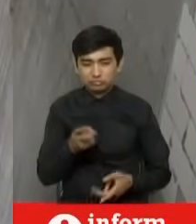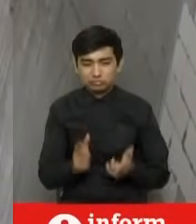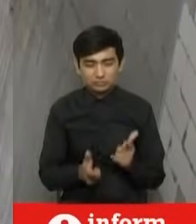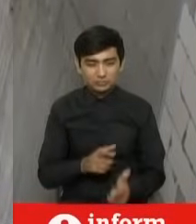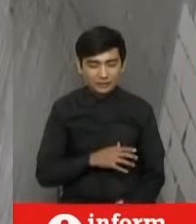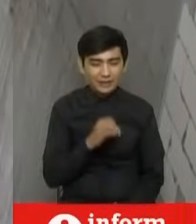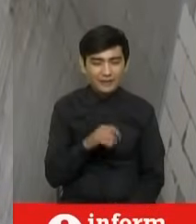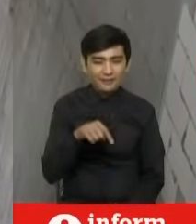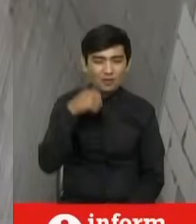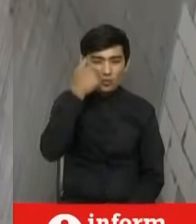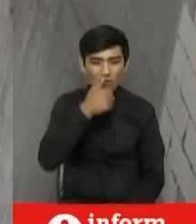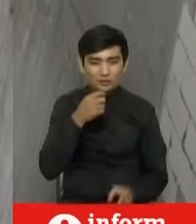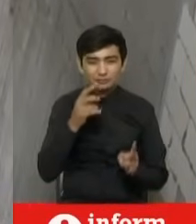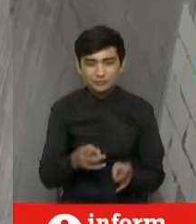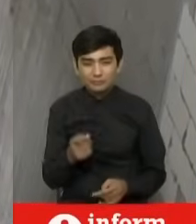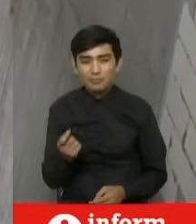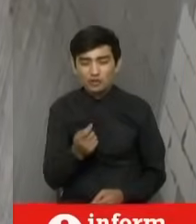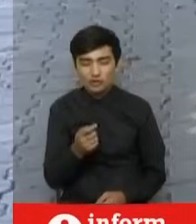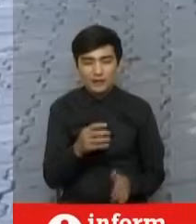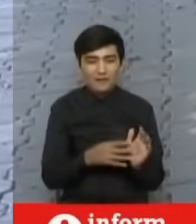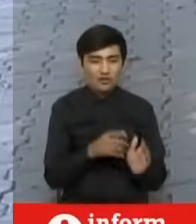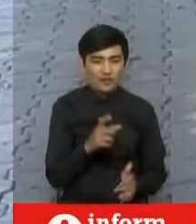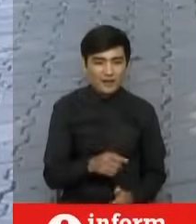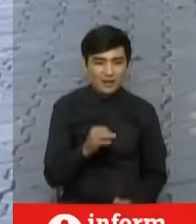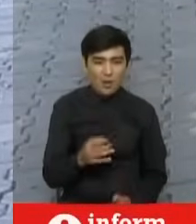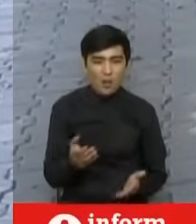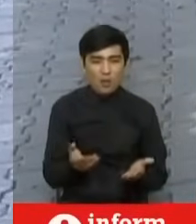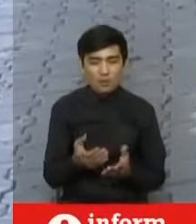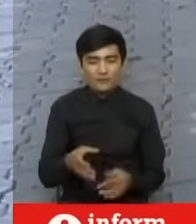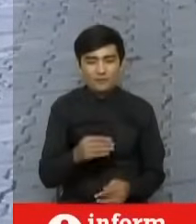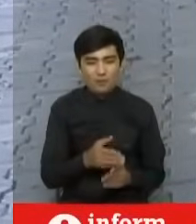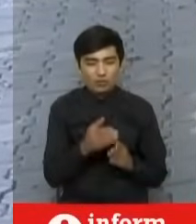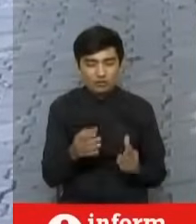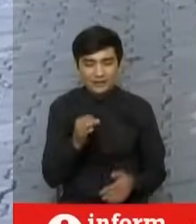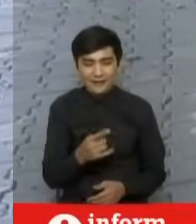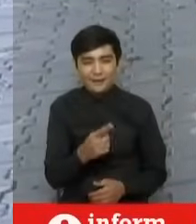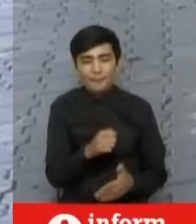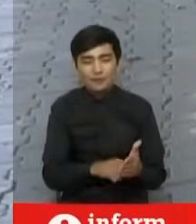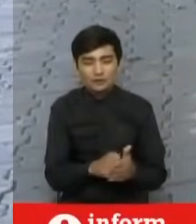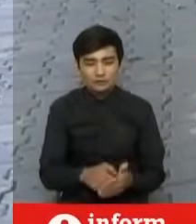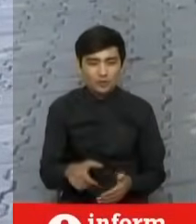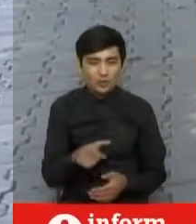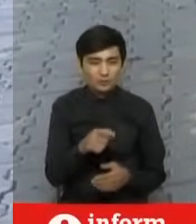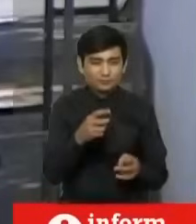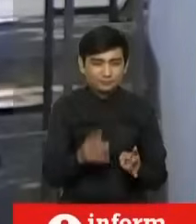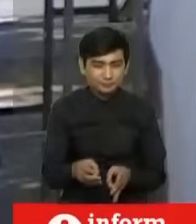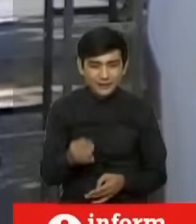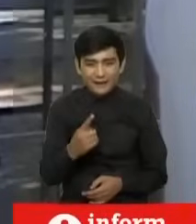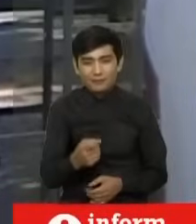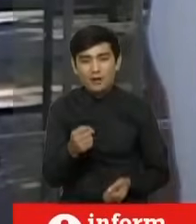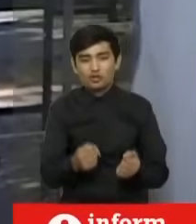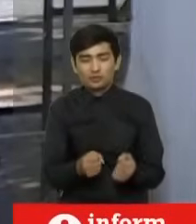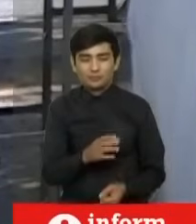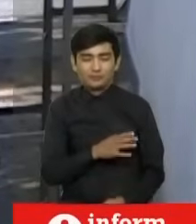В этом году пострадавших меньше – 9 человек, большинство в легкой степени. Одна из причин – дорожно-транспортные происшествия. В одной машине